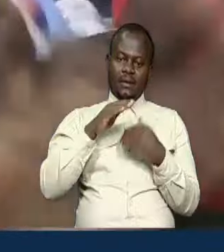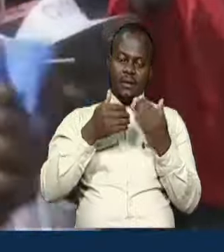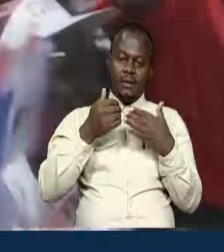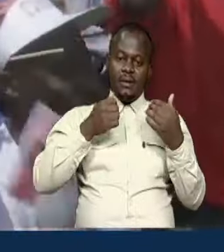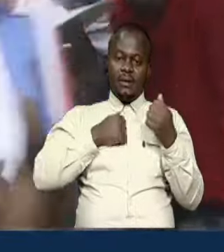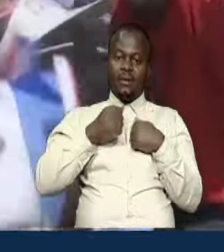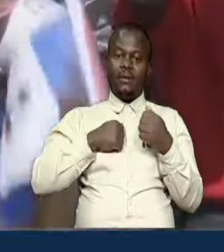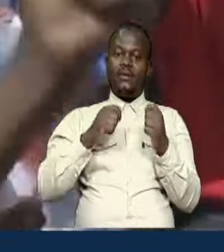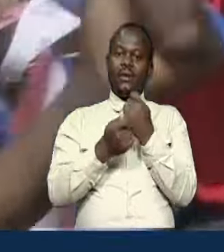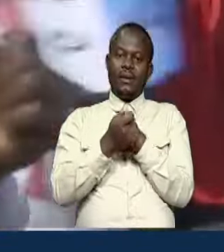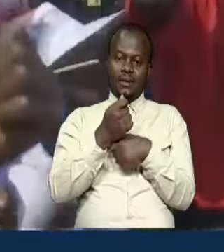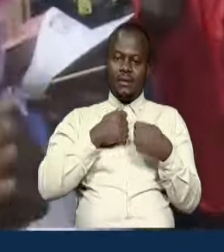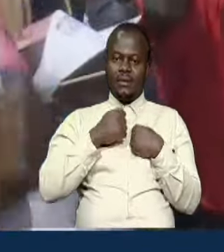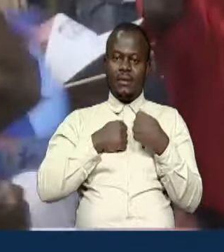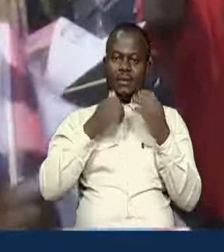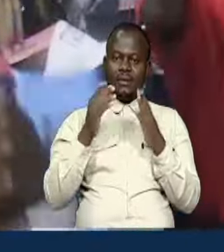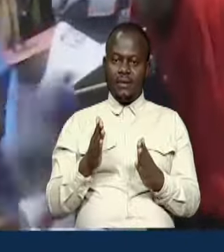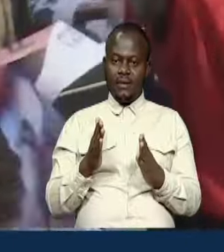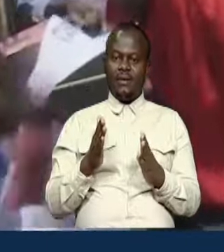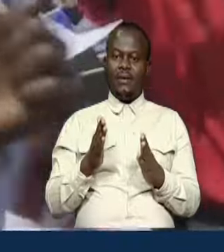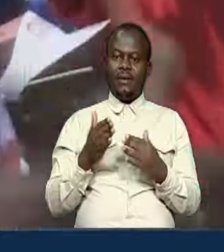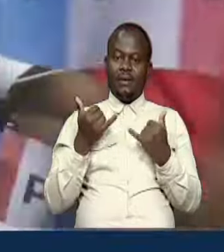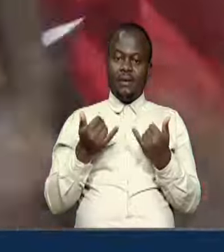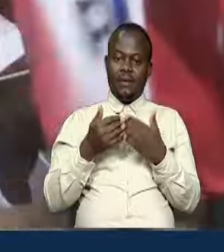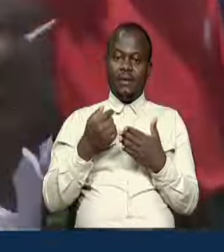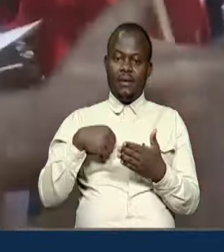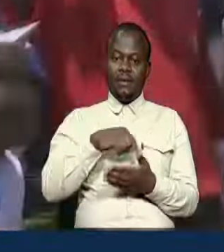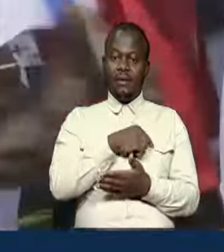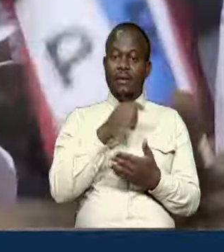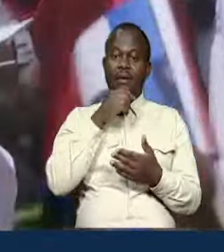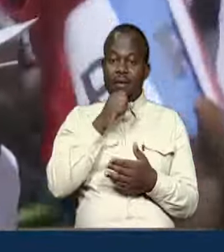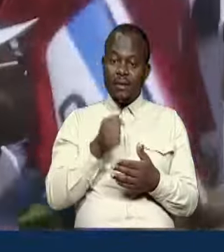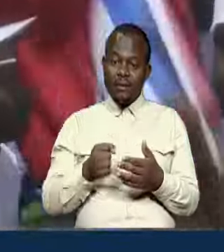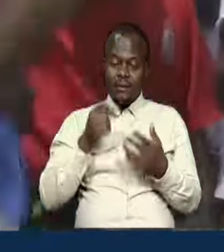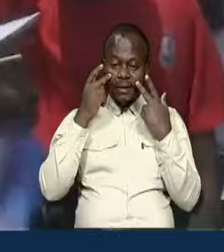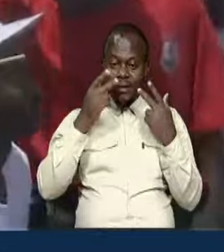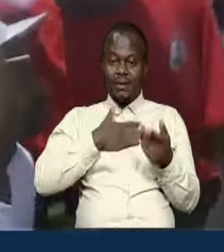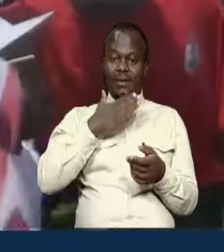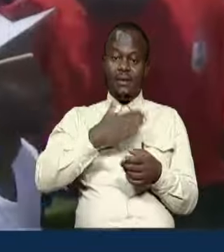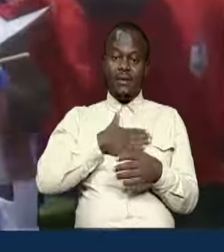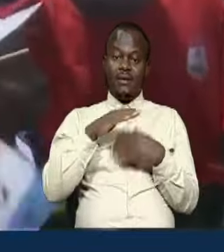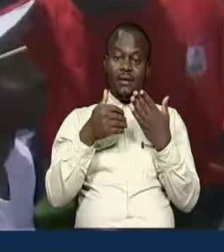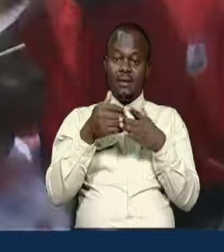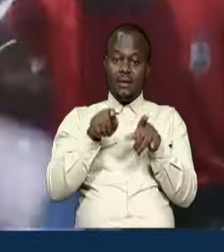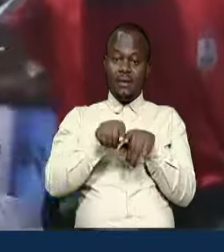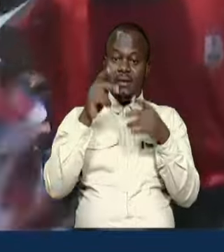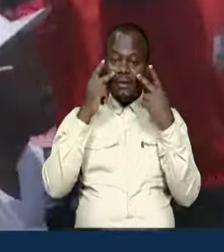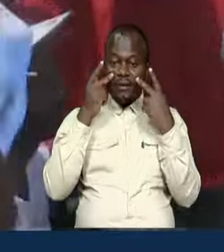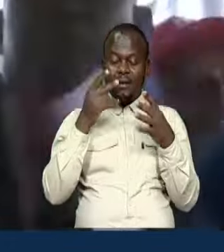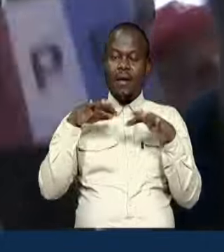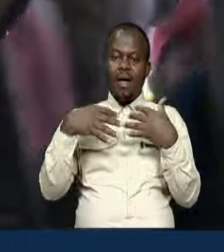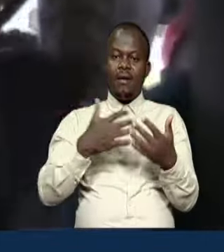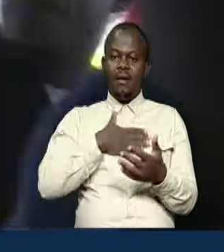uva twarishimye pe urya rwanda kiriki unabona kwa kugishimwa nawe kandi urabibona ukuru nanjye